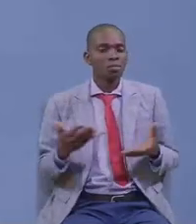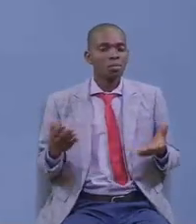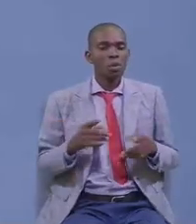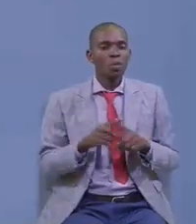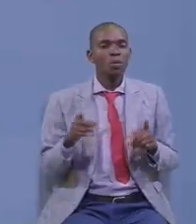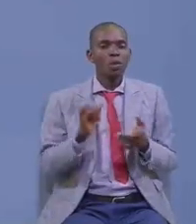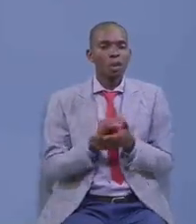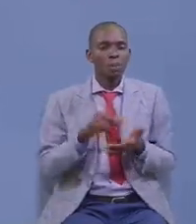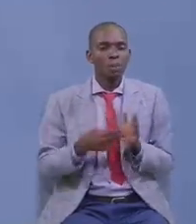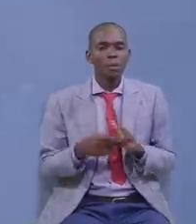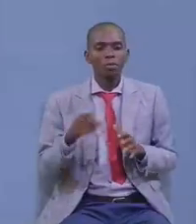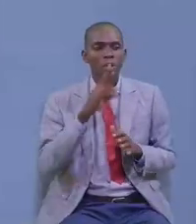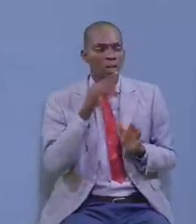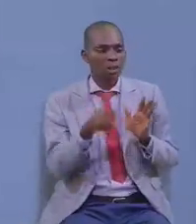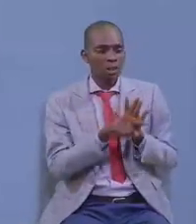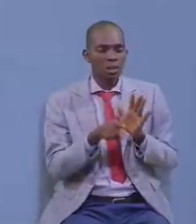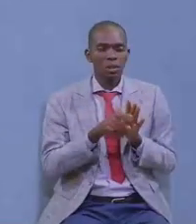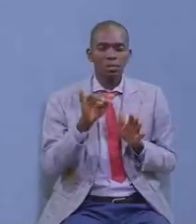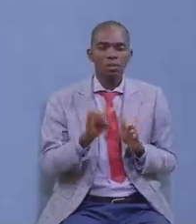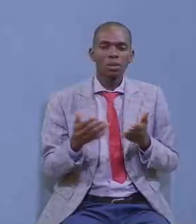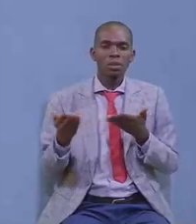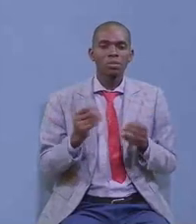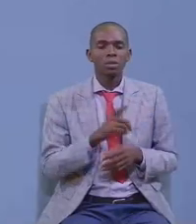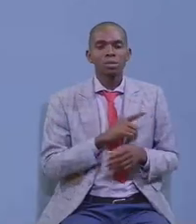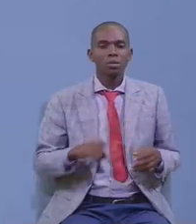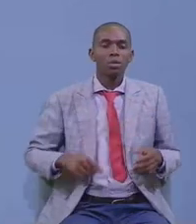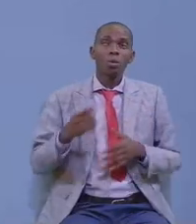négative. Ce à quoi le Seigneur nous appelle,